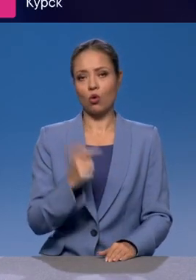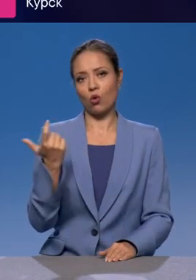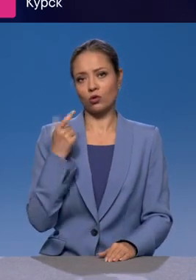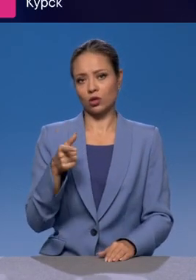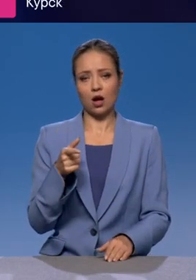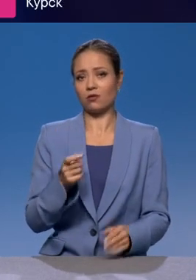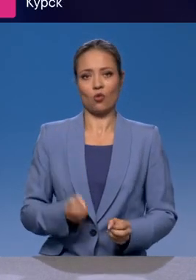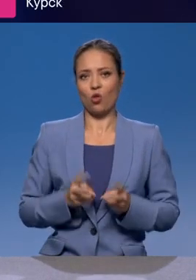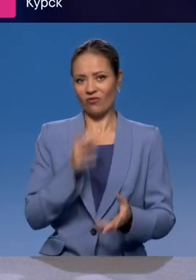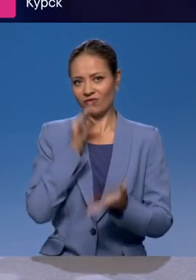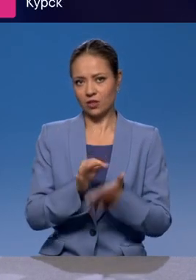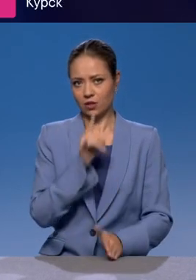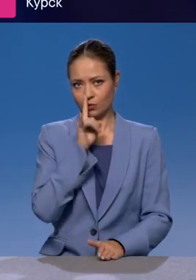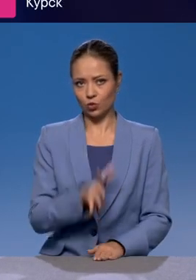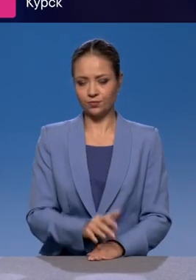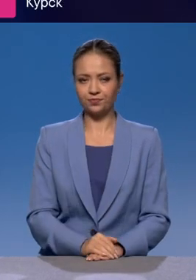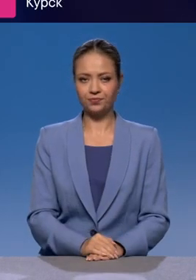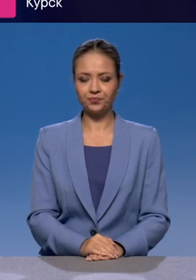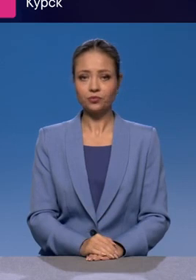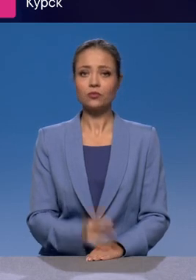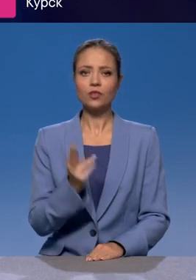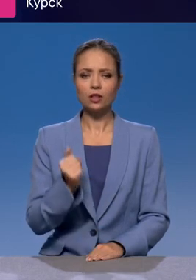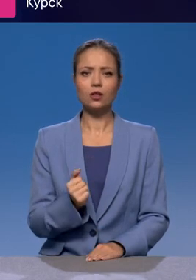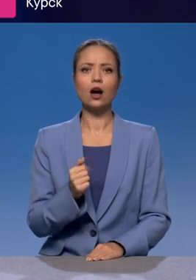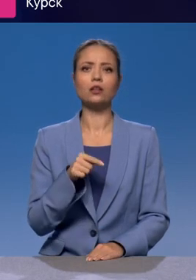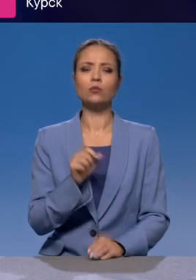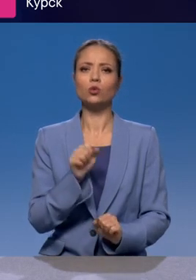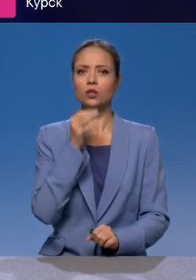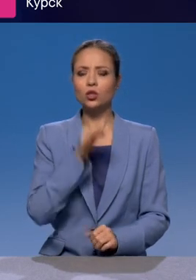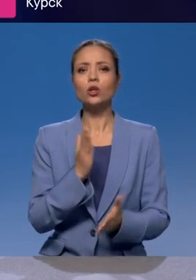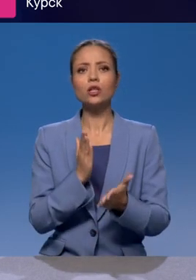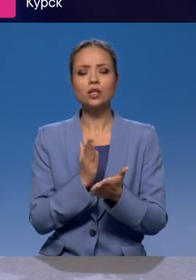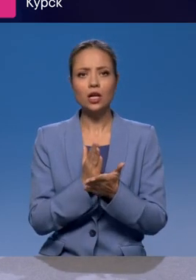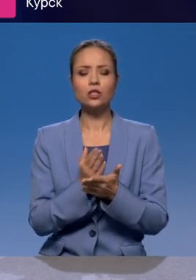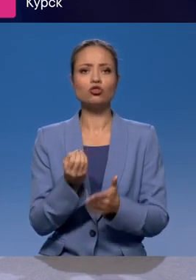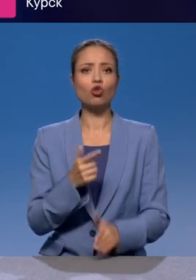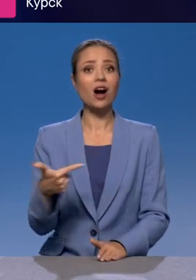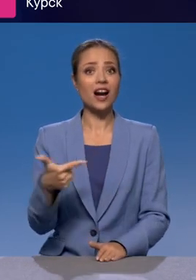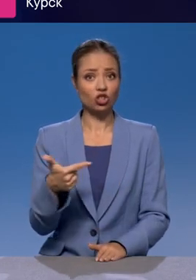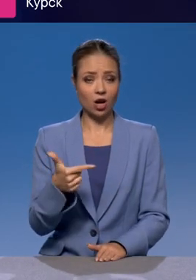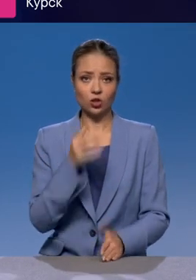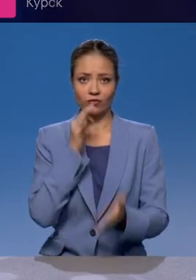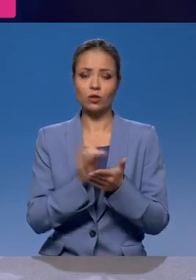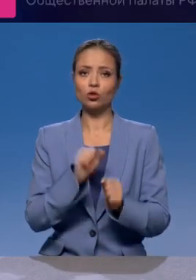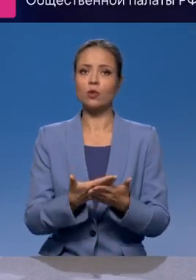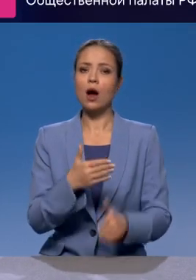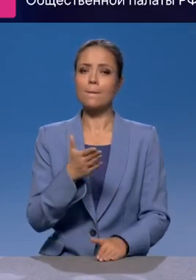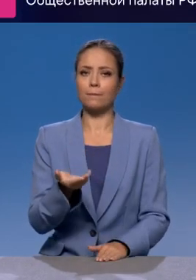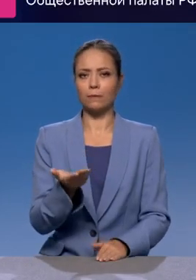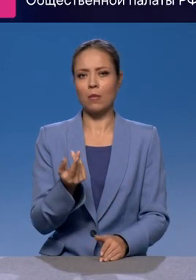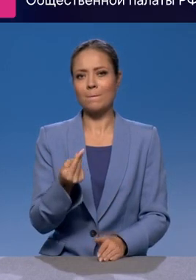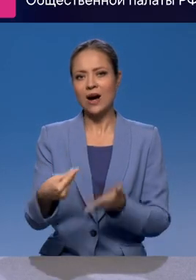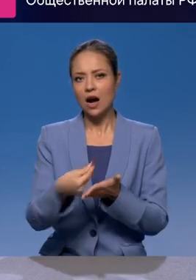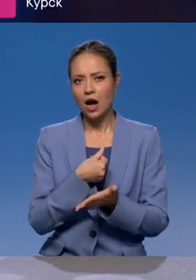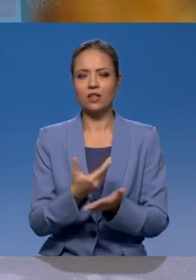уголовной ответственности. Да, мне могут сказать коллеги, есть же гражданско-правовая ответственность. Можно взыскать моральный вред, можно взыскать имущественный